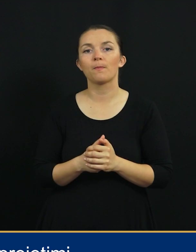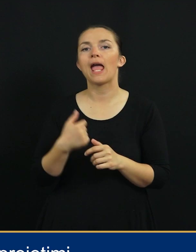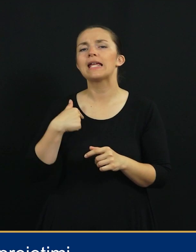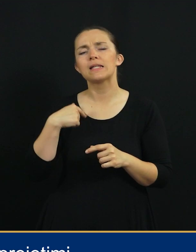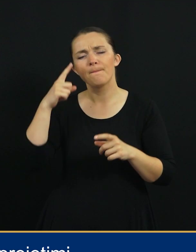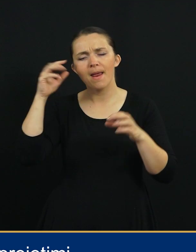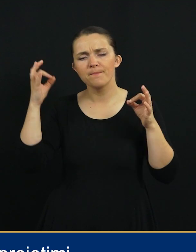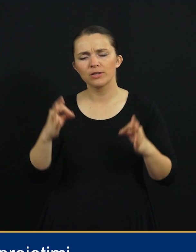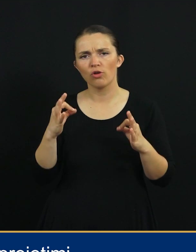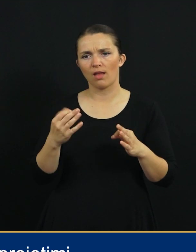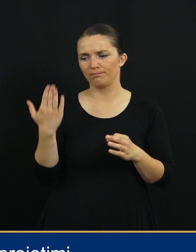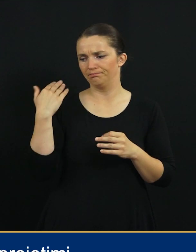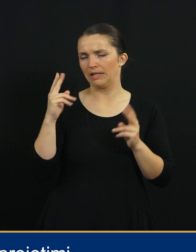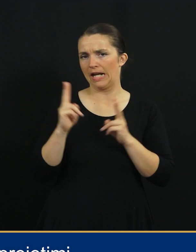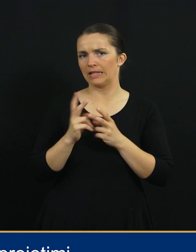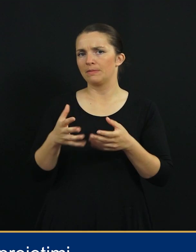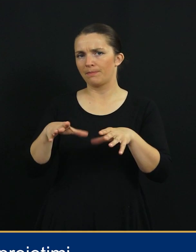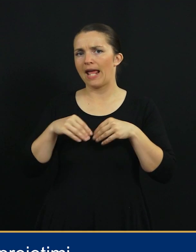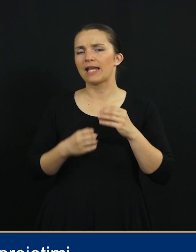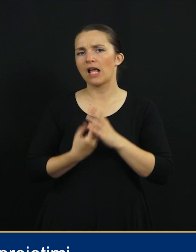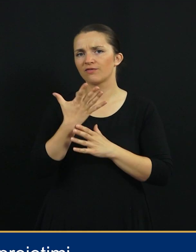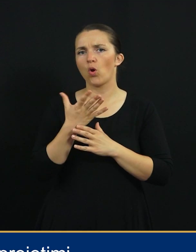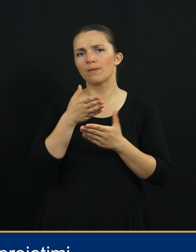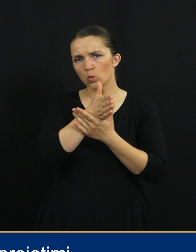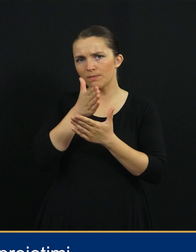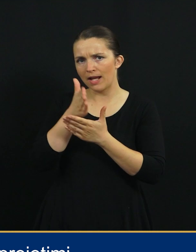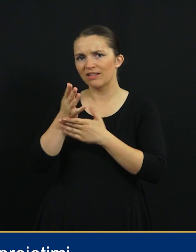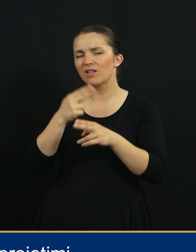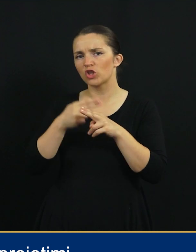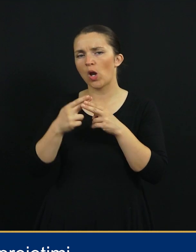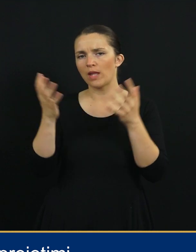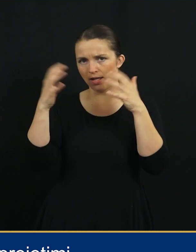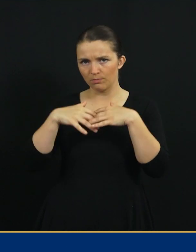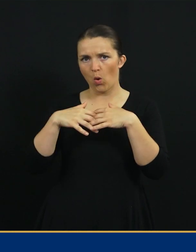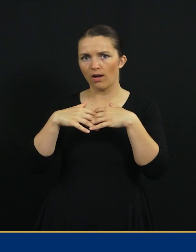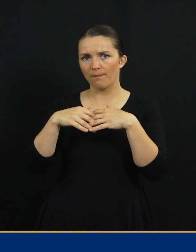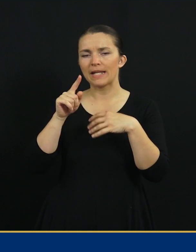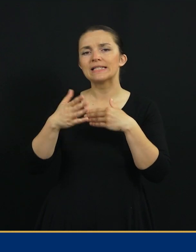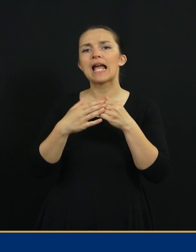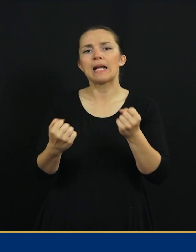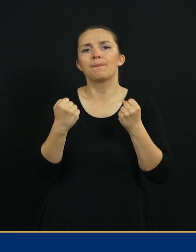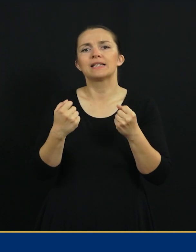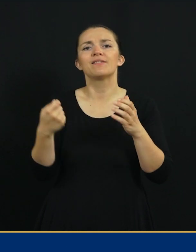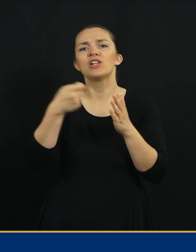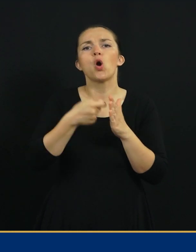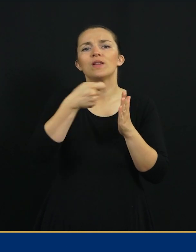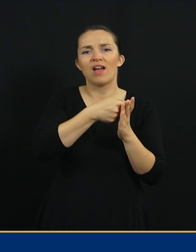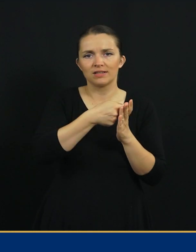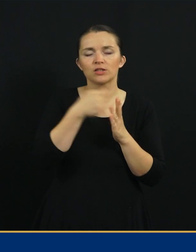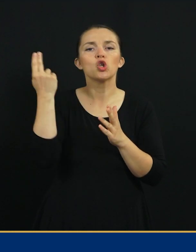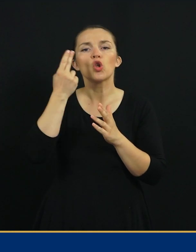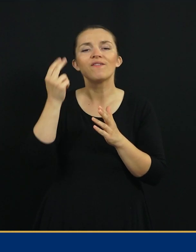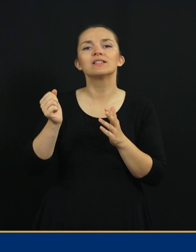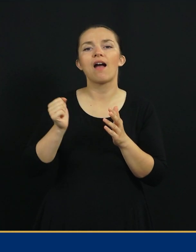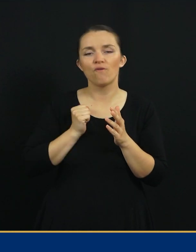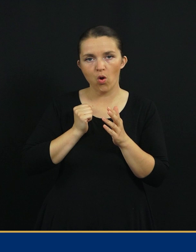sem, da je z nedavno sprejetimi razvojnimi usmeritvami Državnega zbora in s krepitvijo investicij